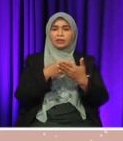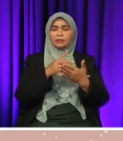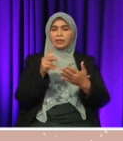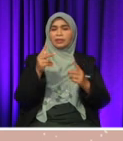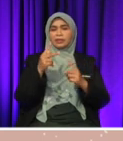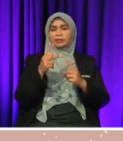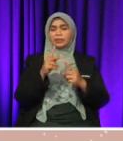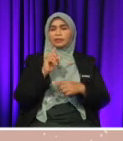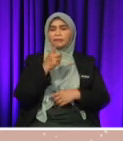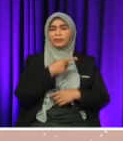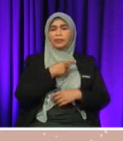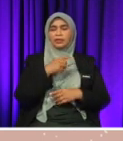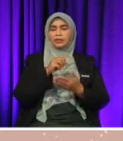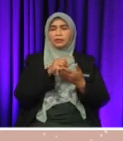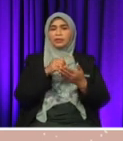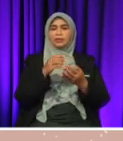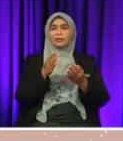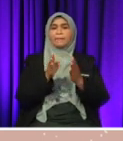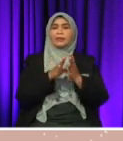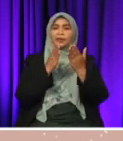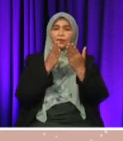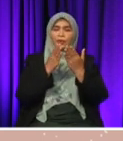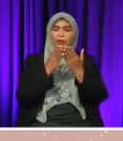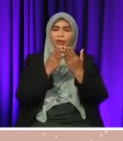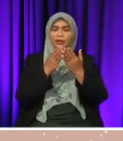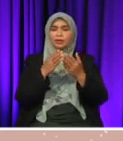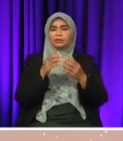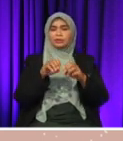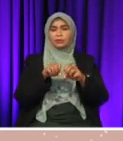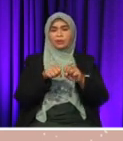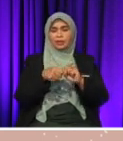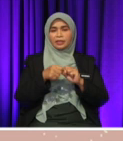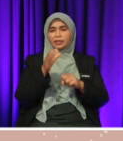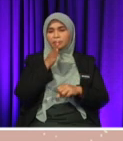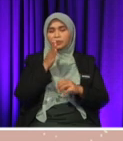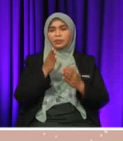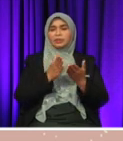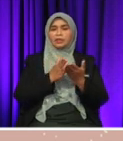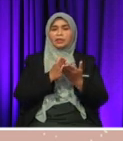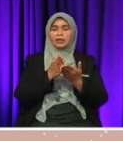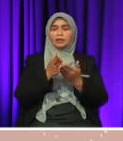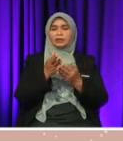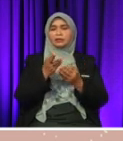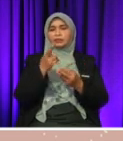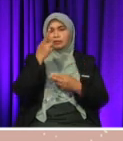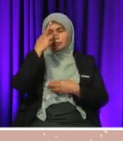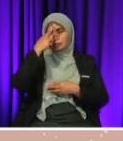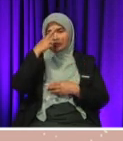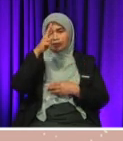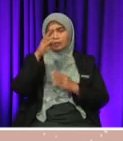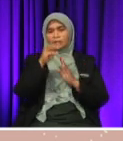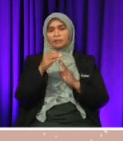saja ini pengarang berdoa agar ibunya terus Rida dan sabar menghadapi penyakit